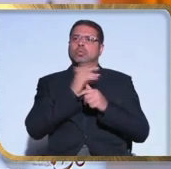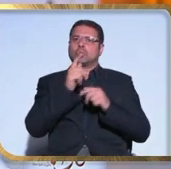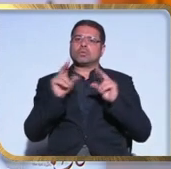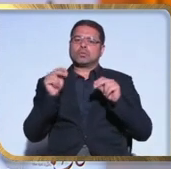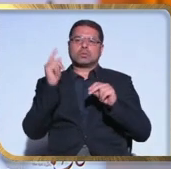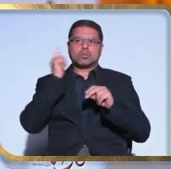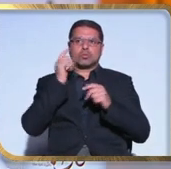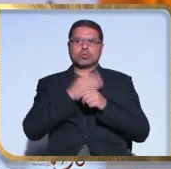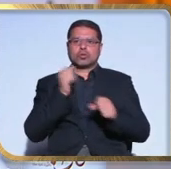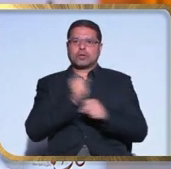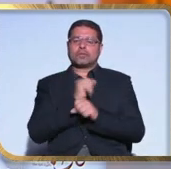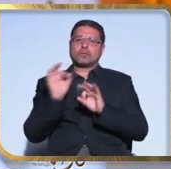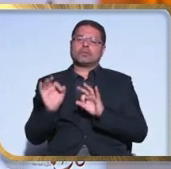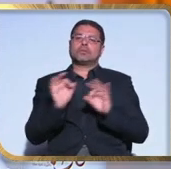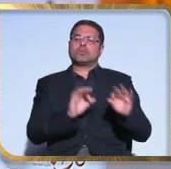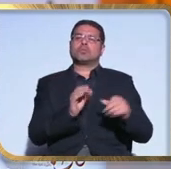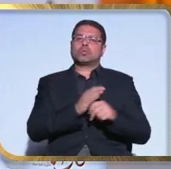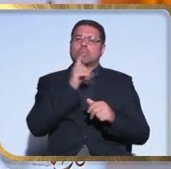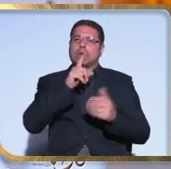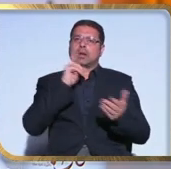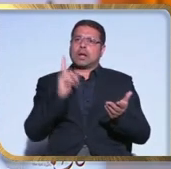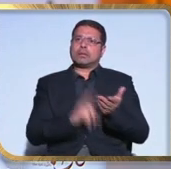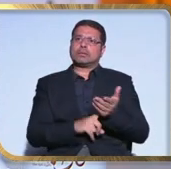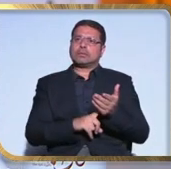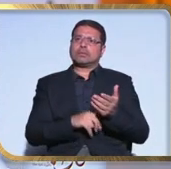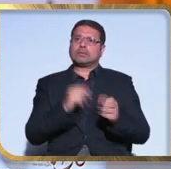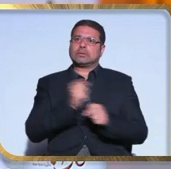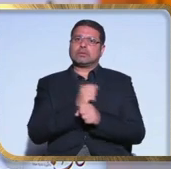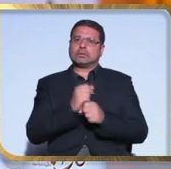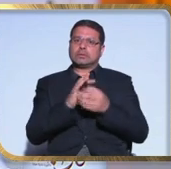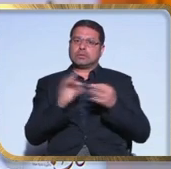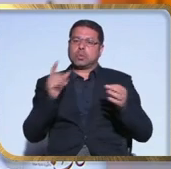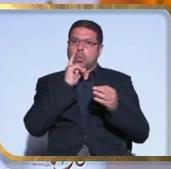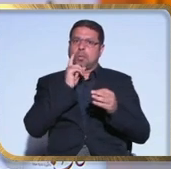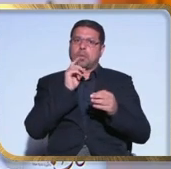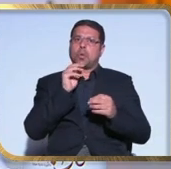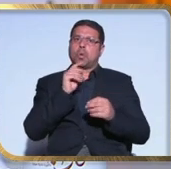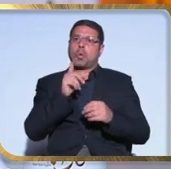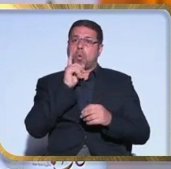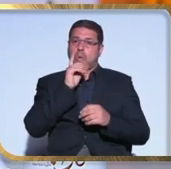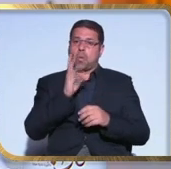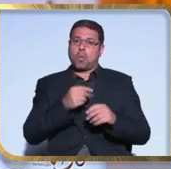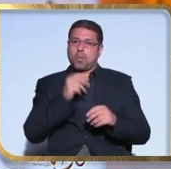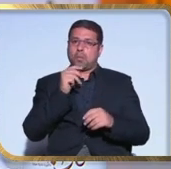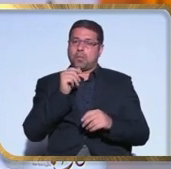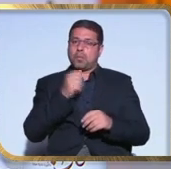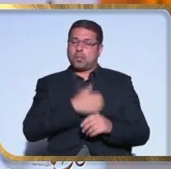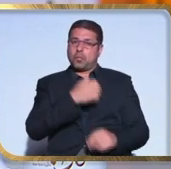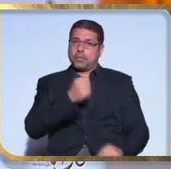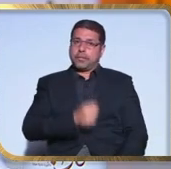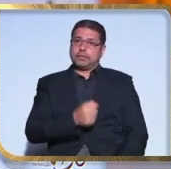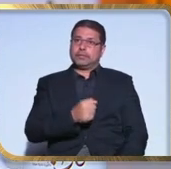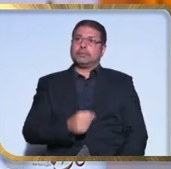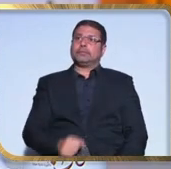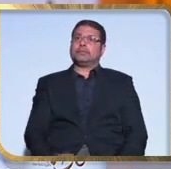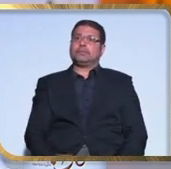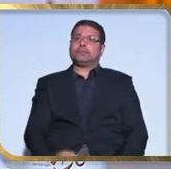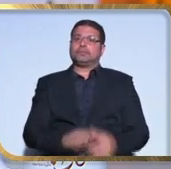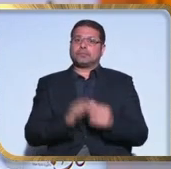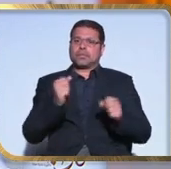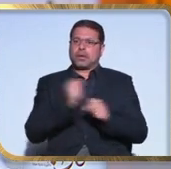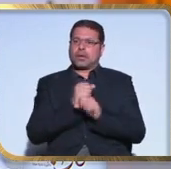روت من فعله عشان كده بناكد انه اغلب روايات امهات المؤمنين هي